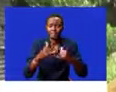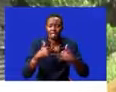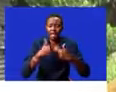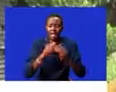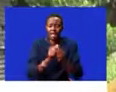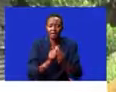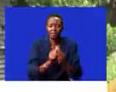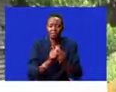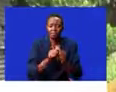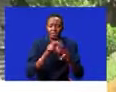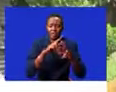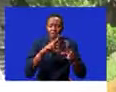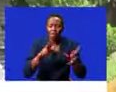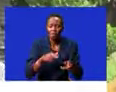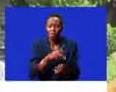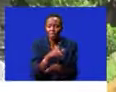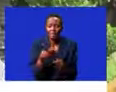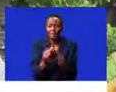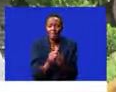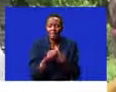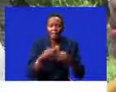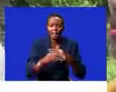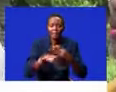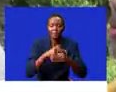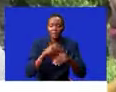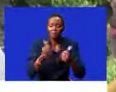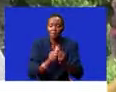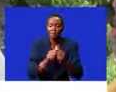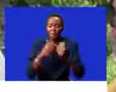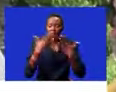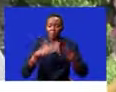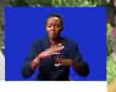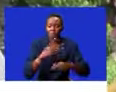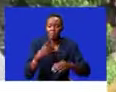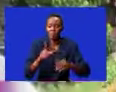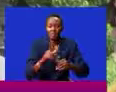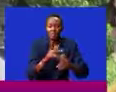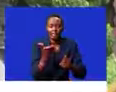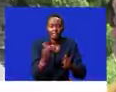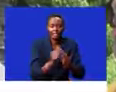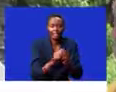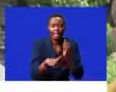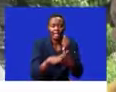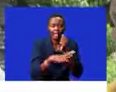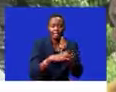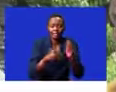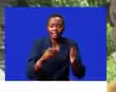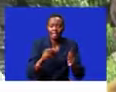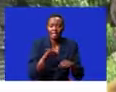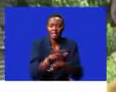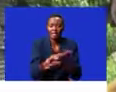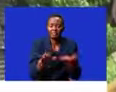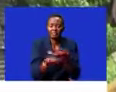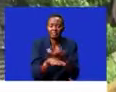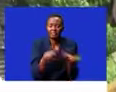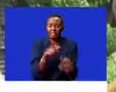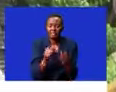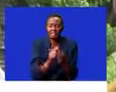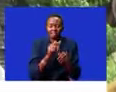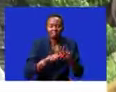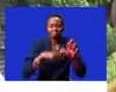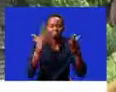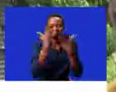kacha noger maber kanyo. Jopiny odhi mogolo dhoudi, ogolo drisni e seche mag